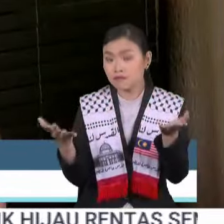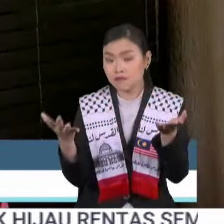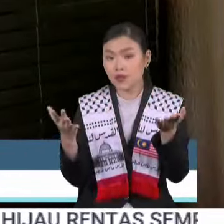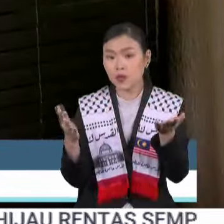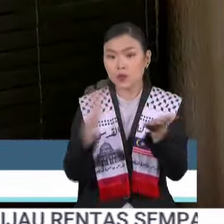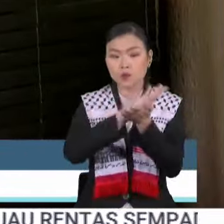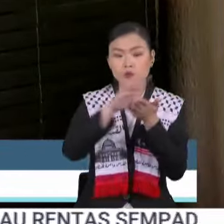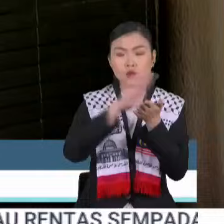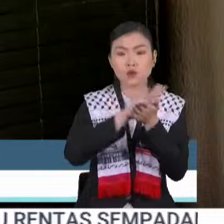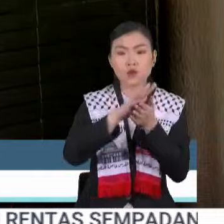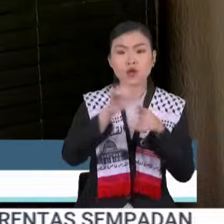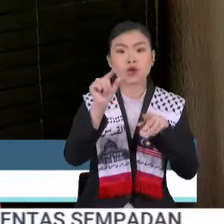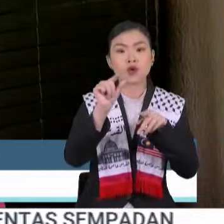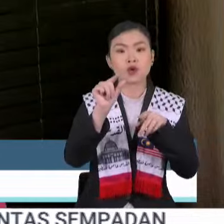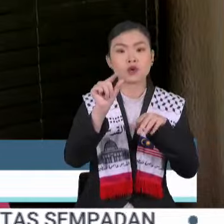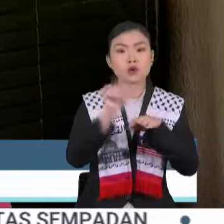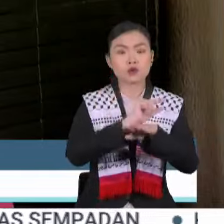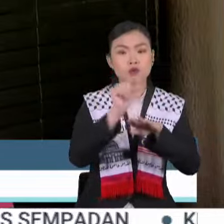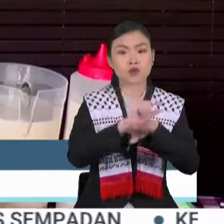akan basuh menggunakan air mengalir.